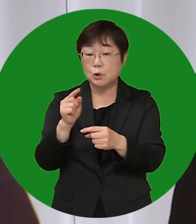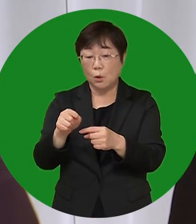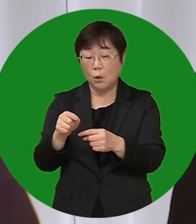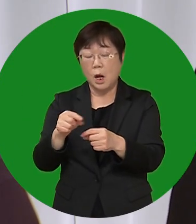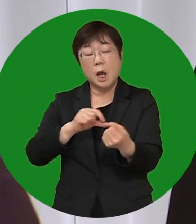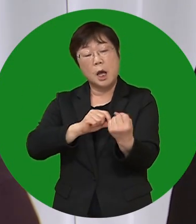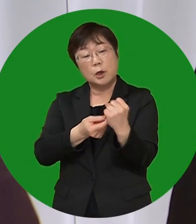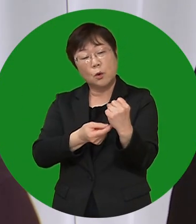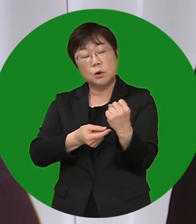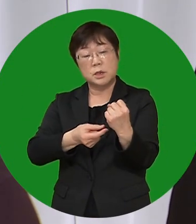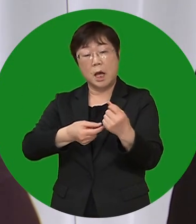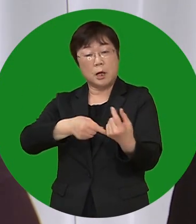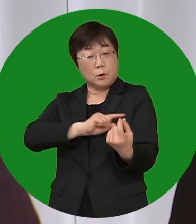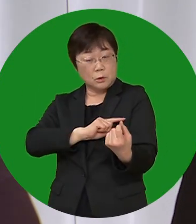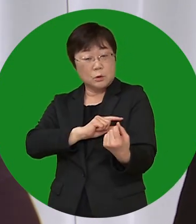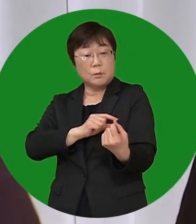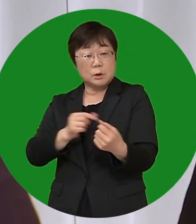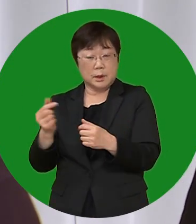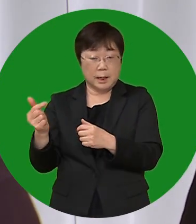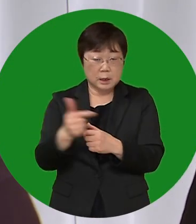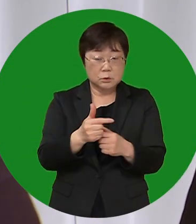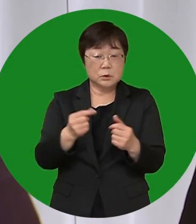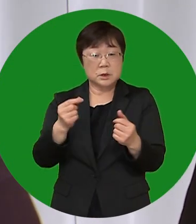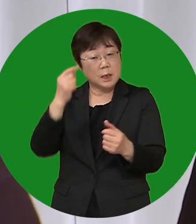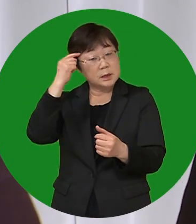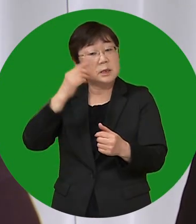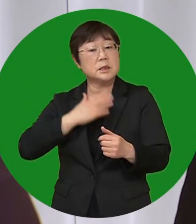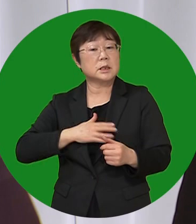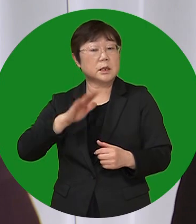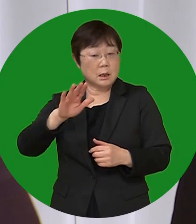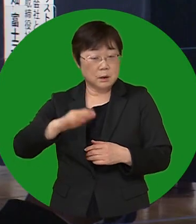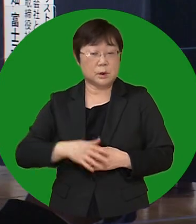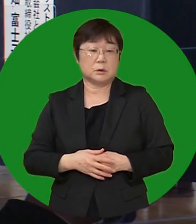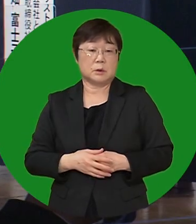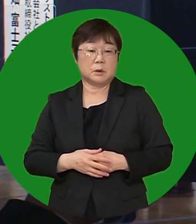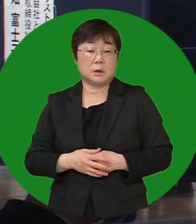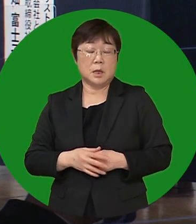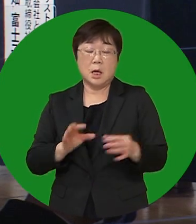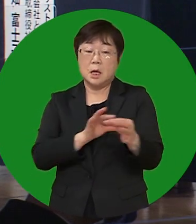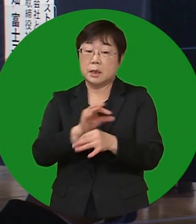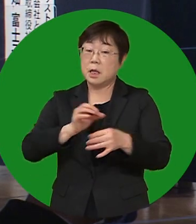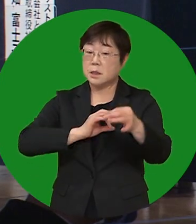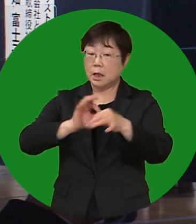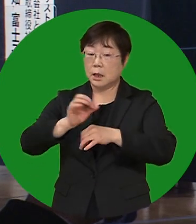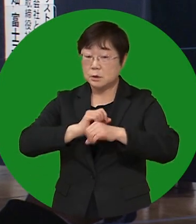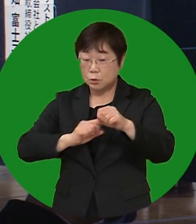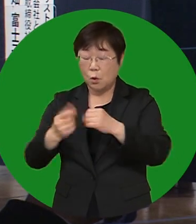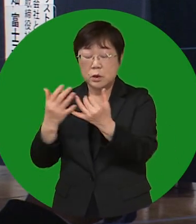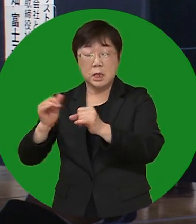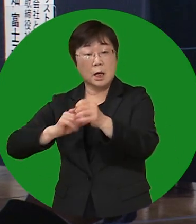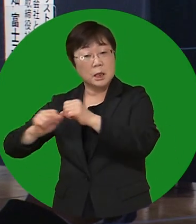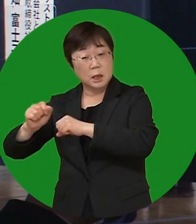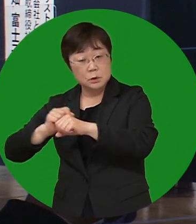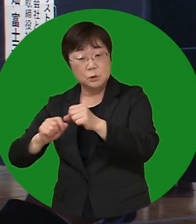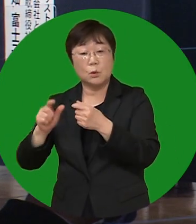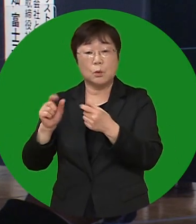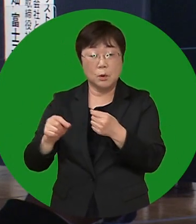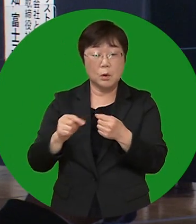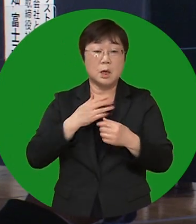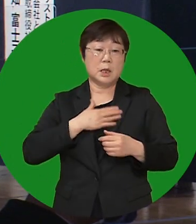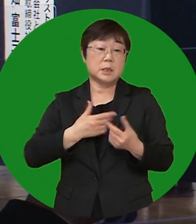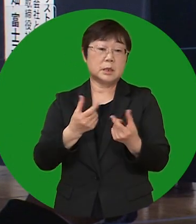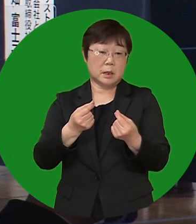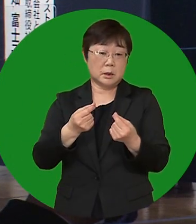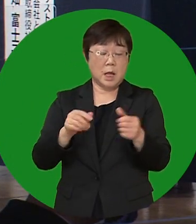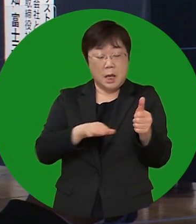まあいっしょ強制力を持ってまぁ加速したというような認識でおります負けた活動もあの社会活動っていうのもまあご存知